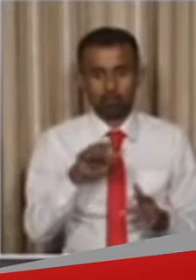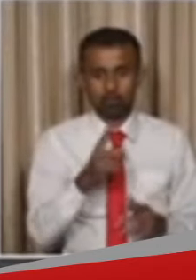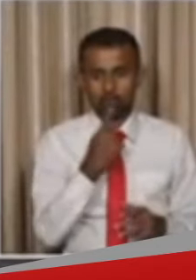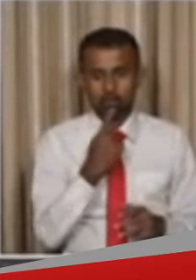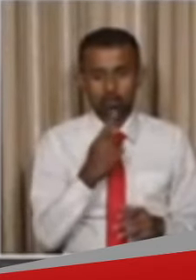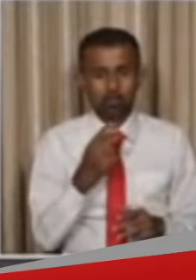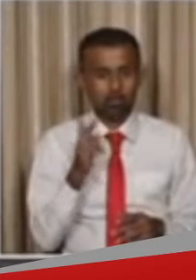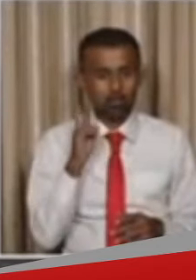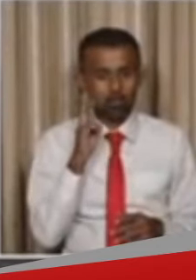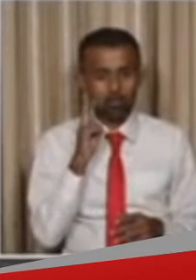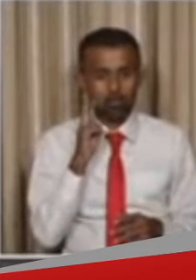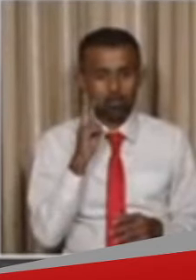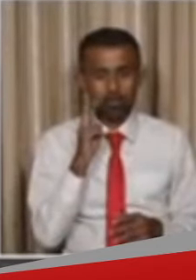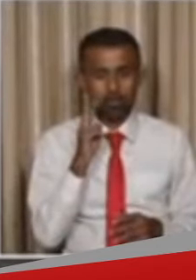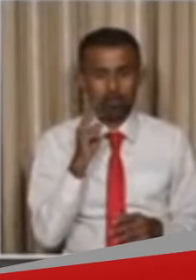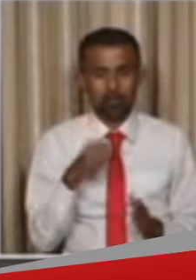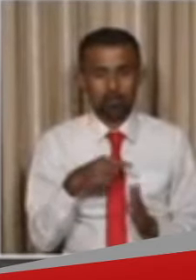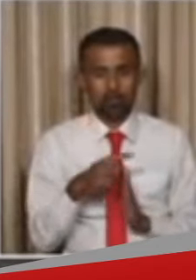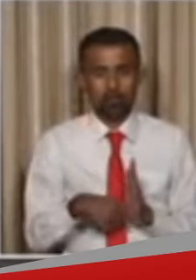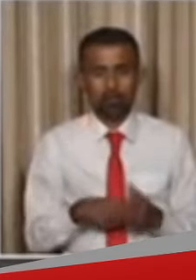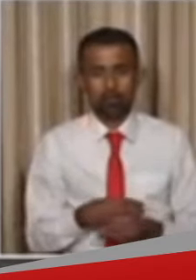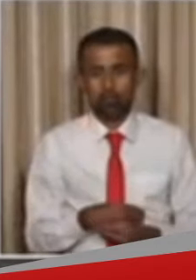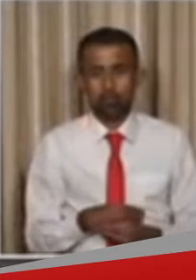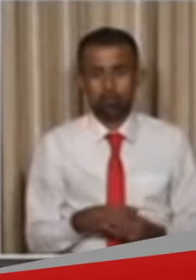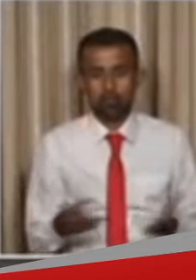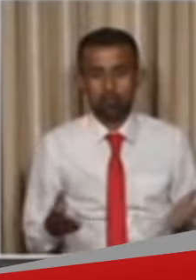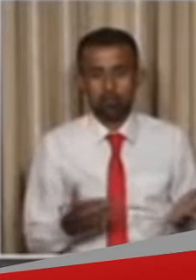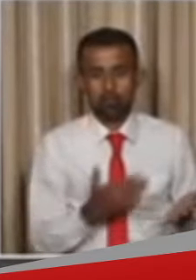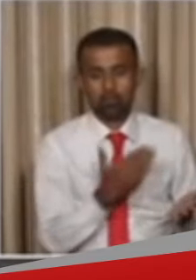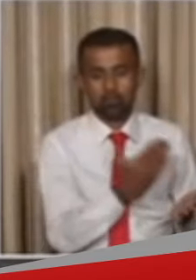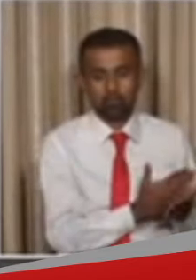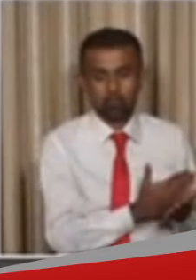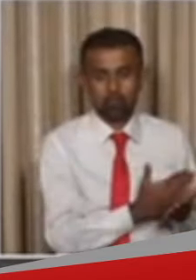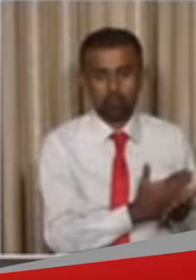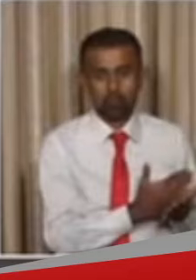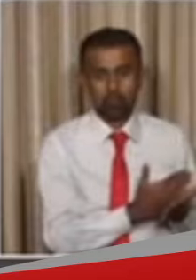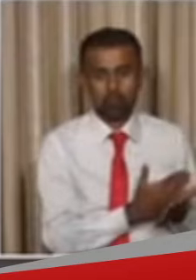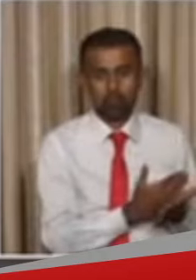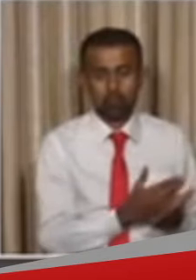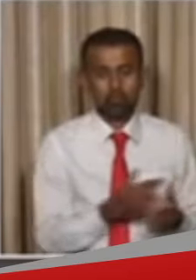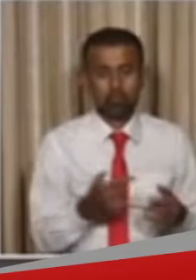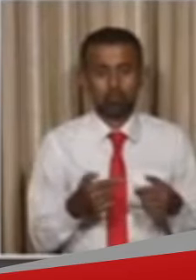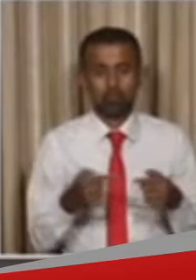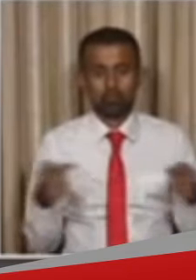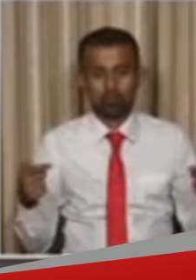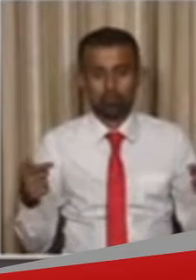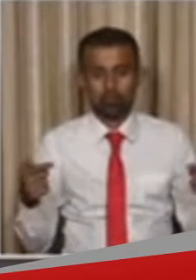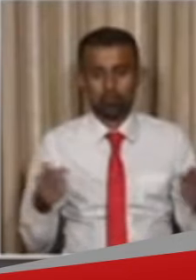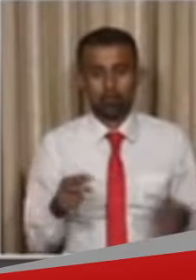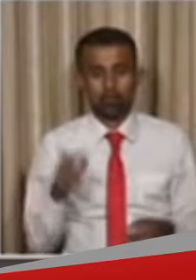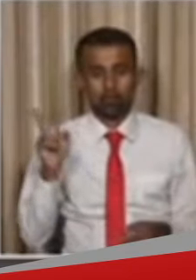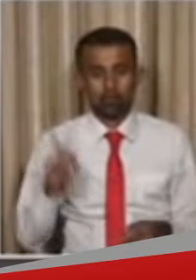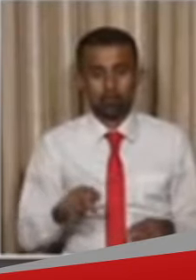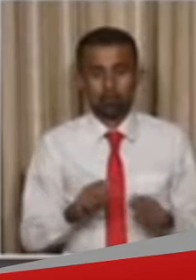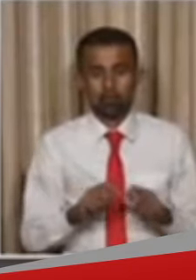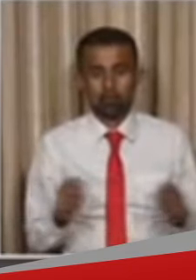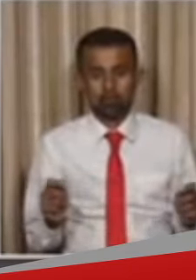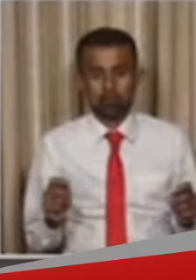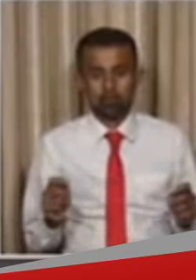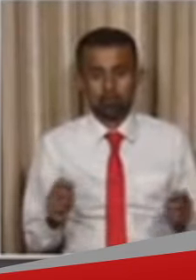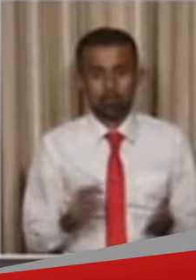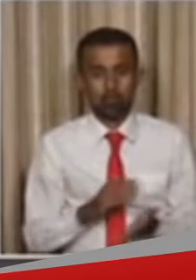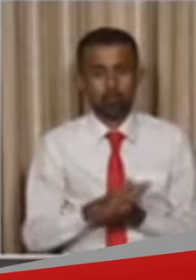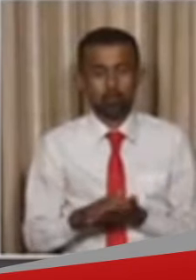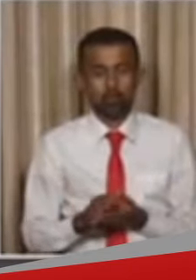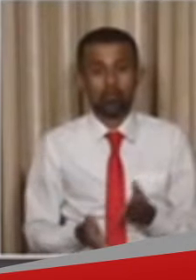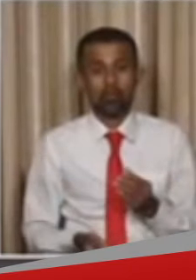රනිල් වික්‍රමසිංහ මේ රට විනාශ කරන එක වලක්වන්න ඔහුට එරෙහිව විශ්වාස භංගයකට සහයෝගය